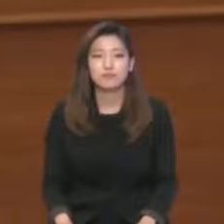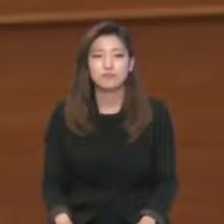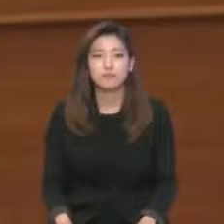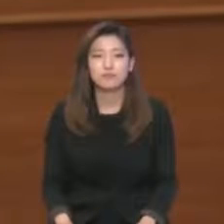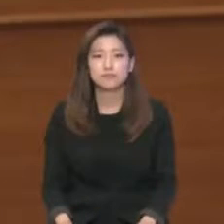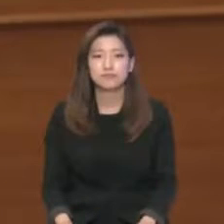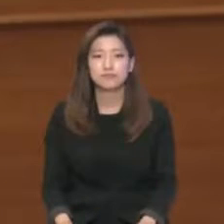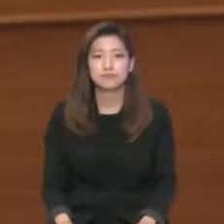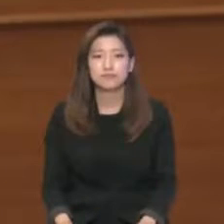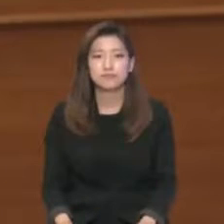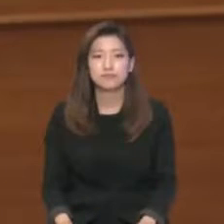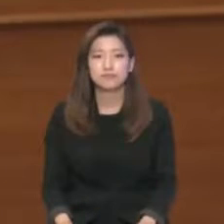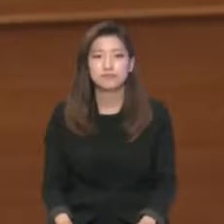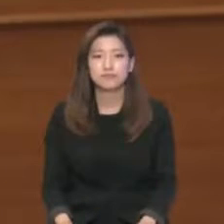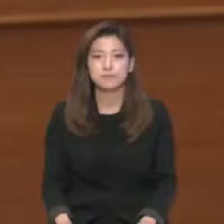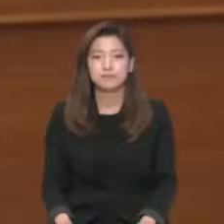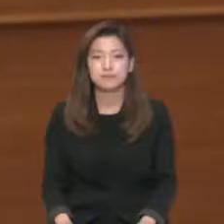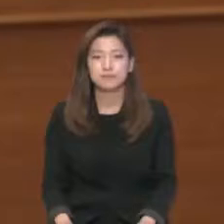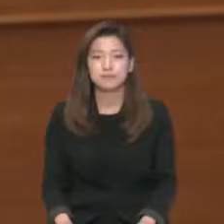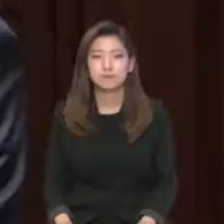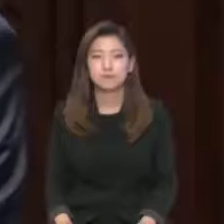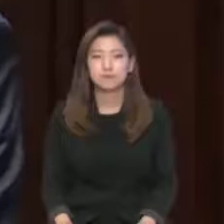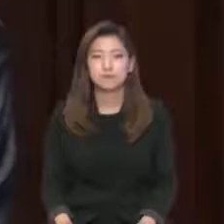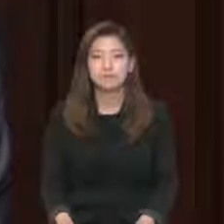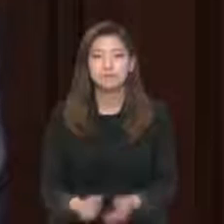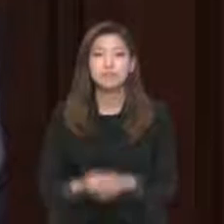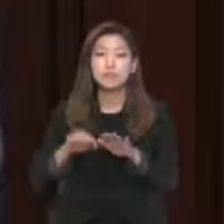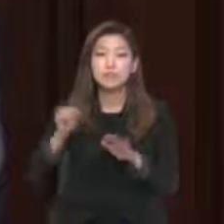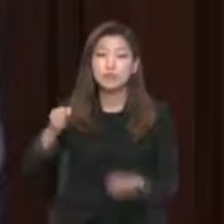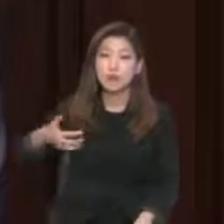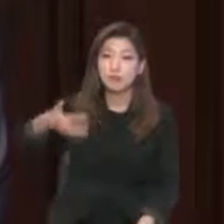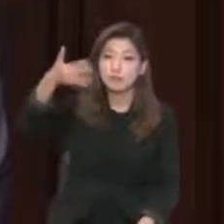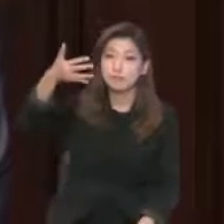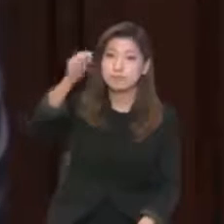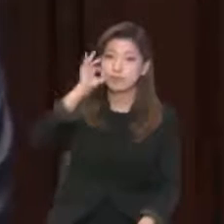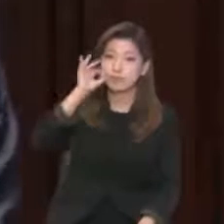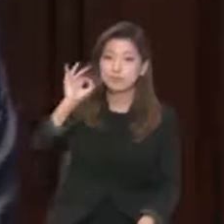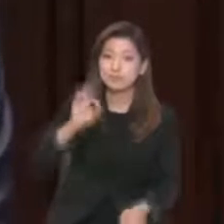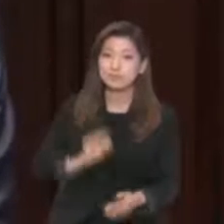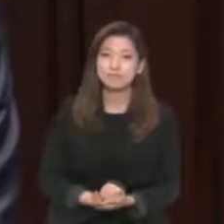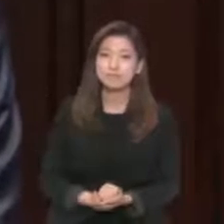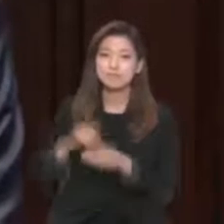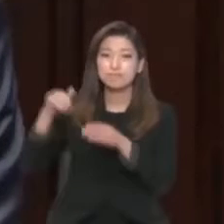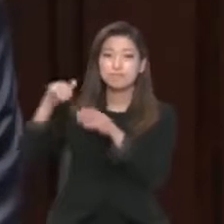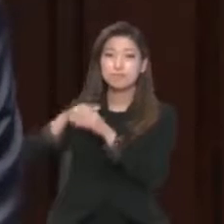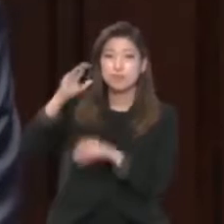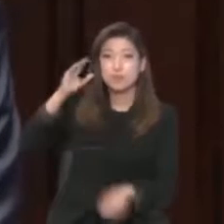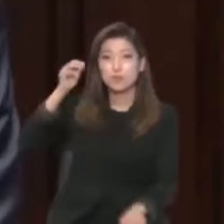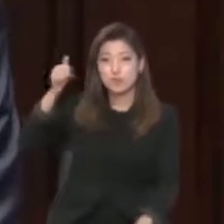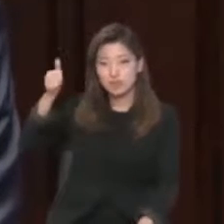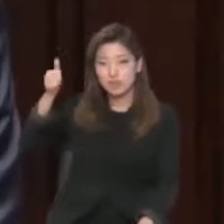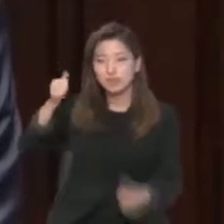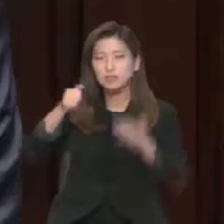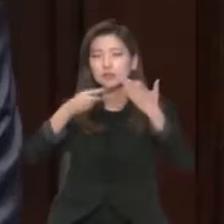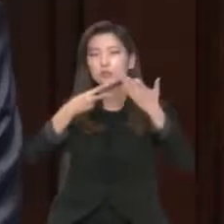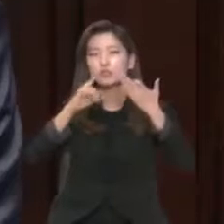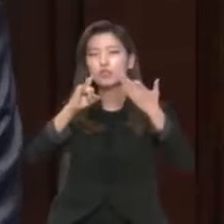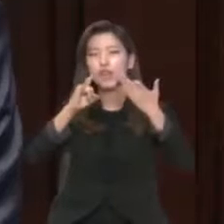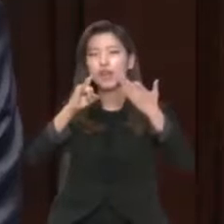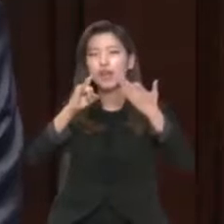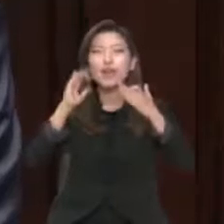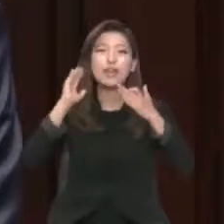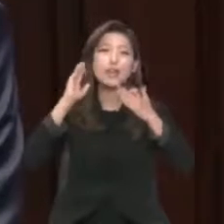제가 설명드리겠습니다. 보시는 자료를 한번 문재인 대통령께서는 19대 대통령 선거